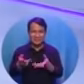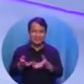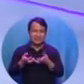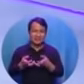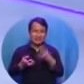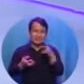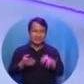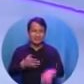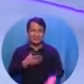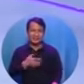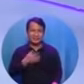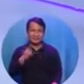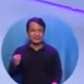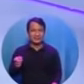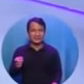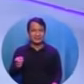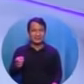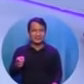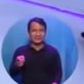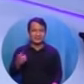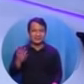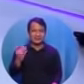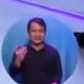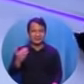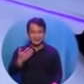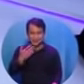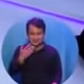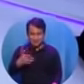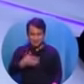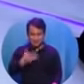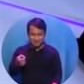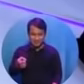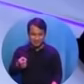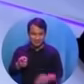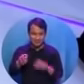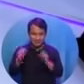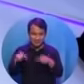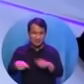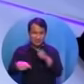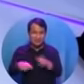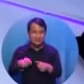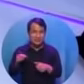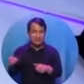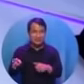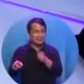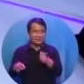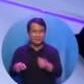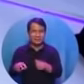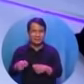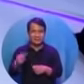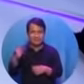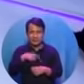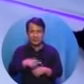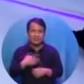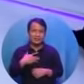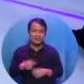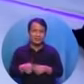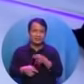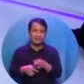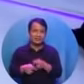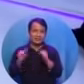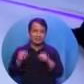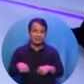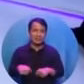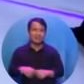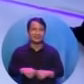yung style noong kausap mo. Siya yung tipong hindi mo ma-scam. And I like that. Paladuda